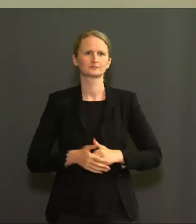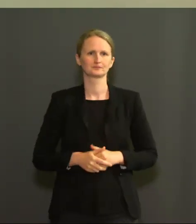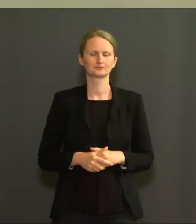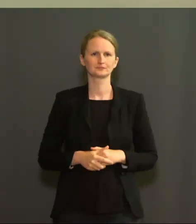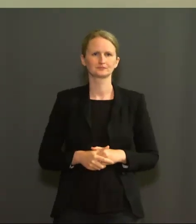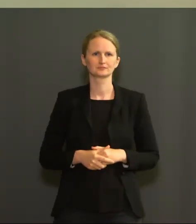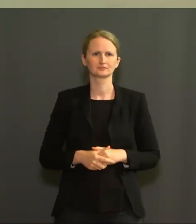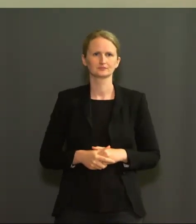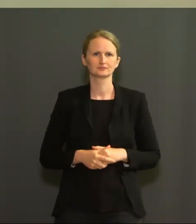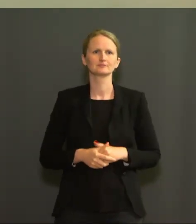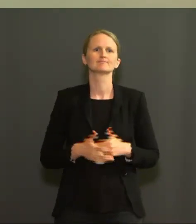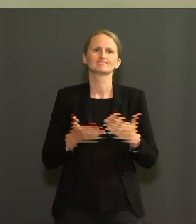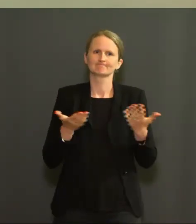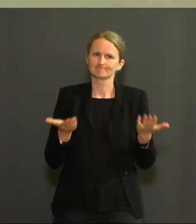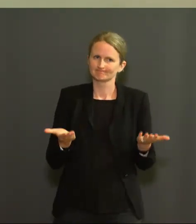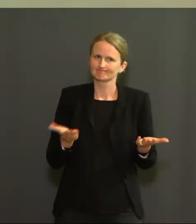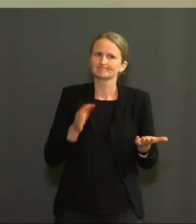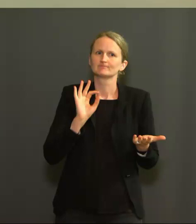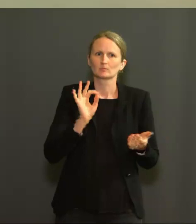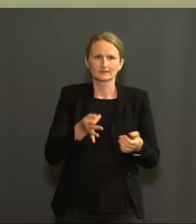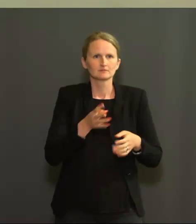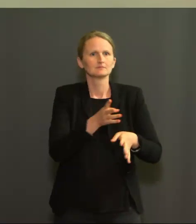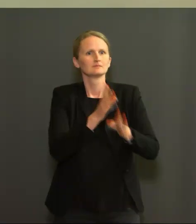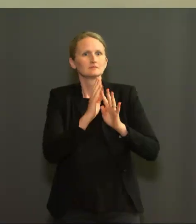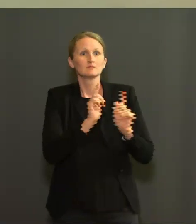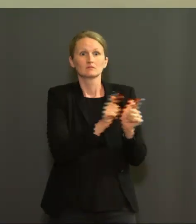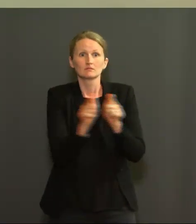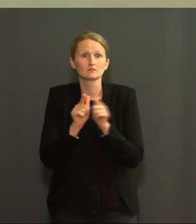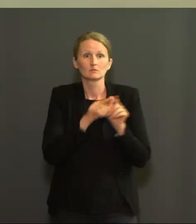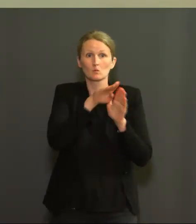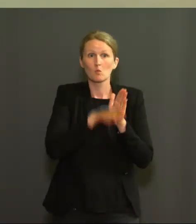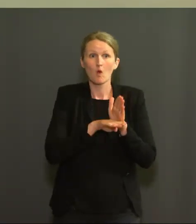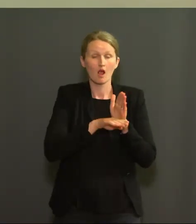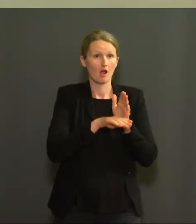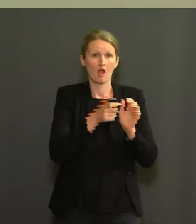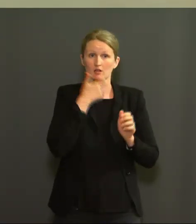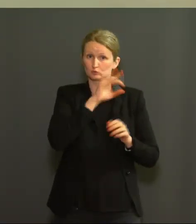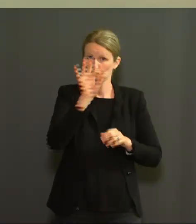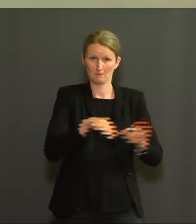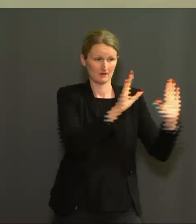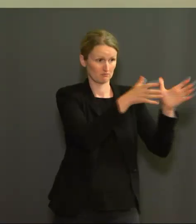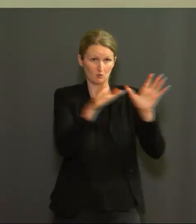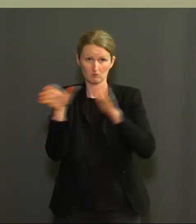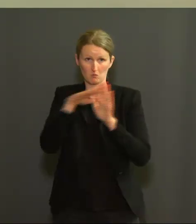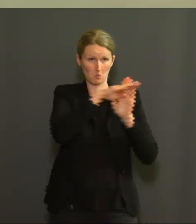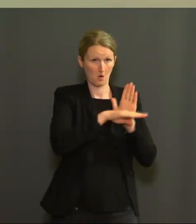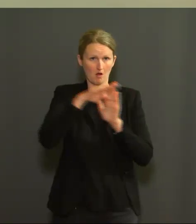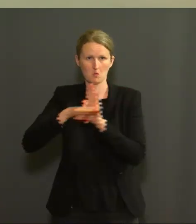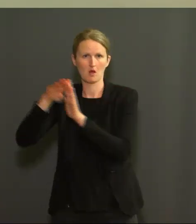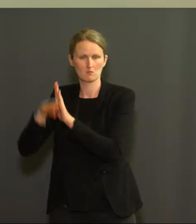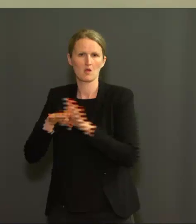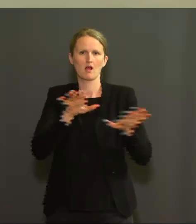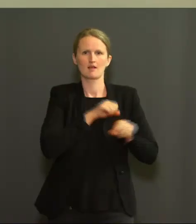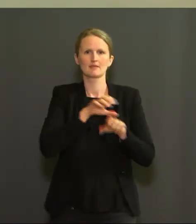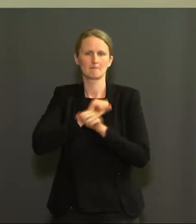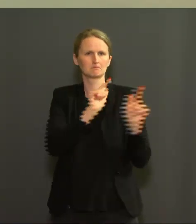se poursuit dans tous les groupes d'âge et dans tout le pays. Il Il faut savoir que le nombre le plus élevé, en nombre